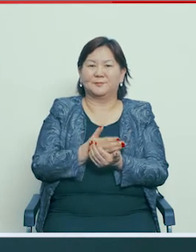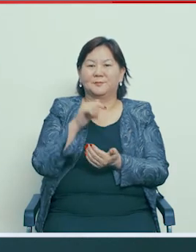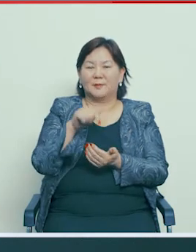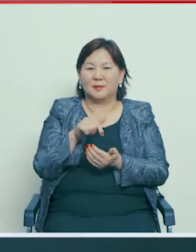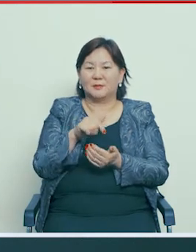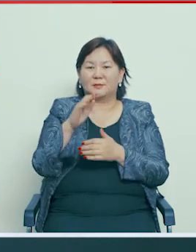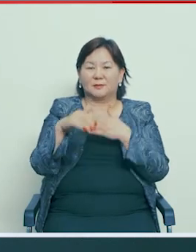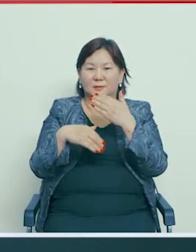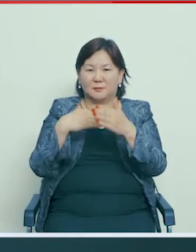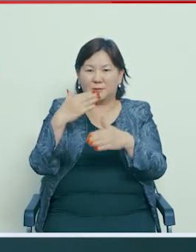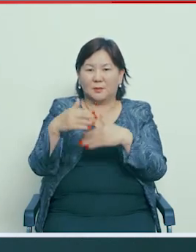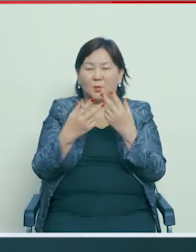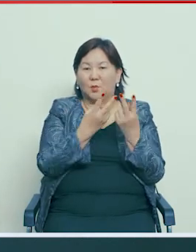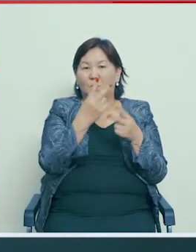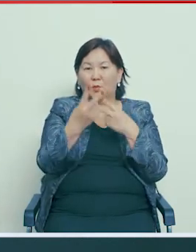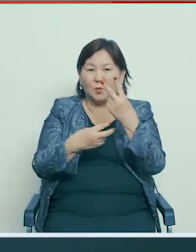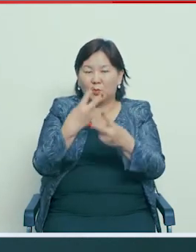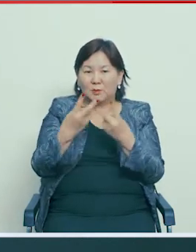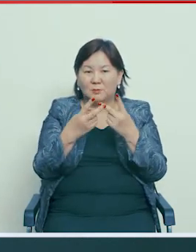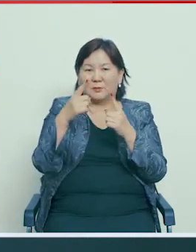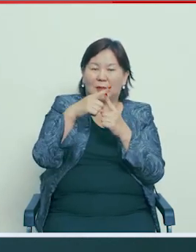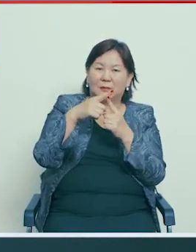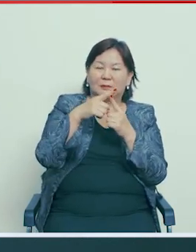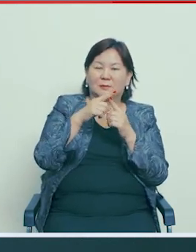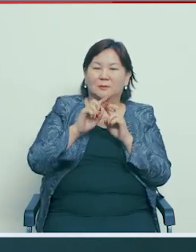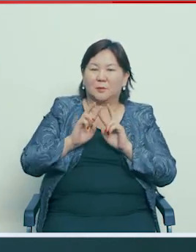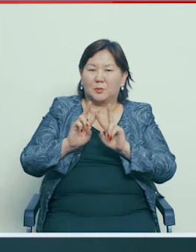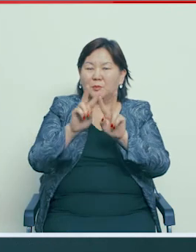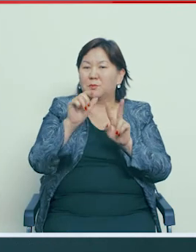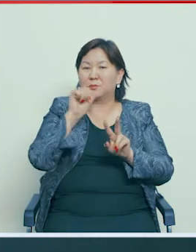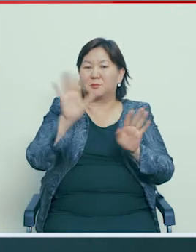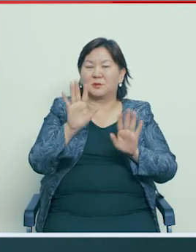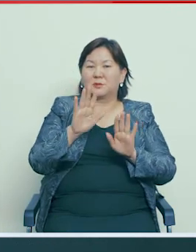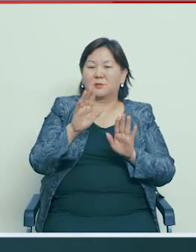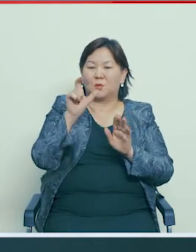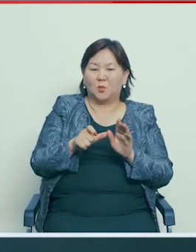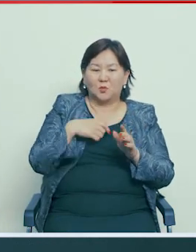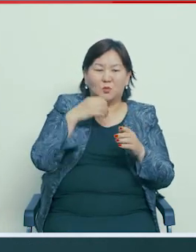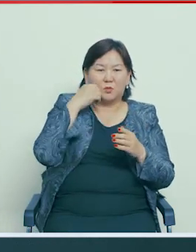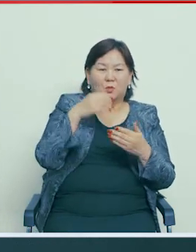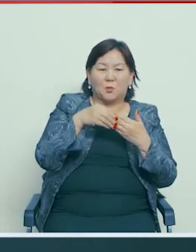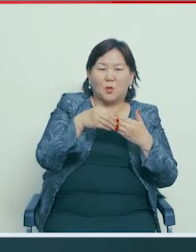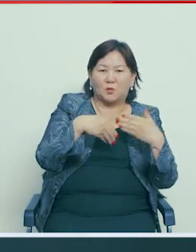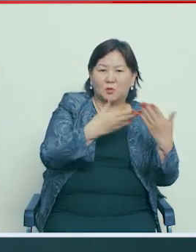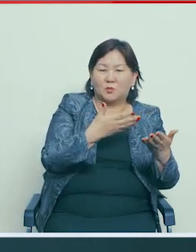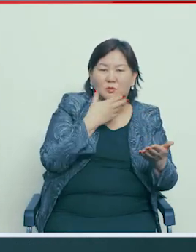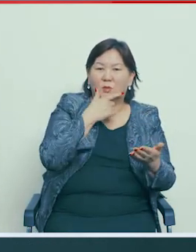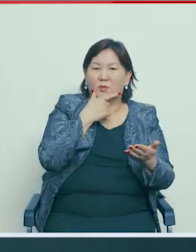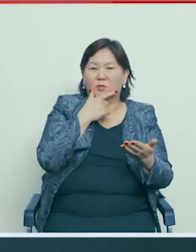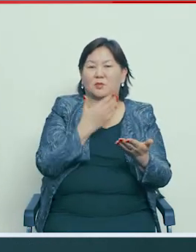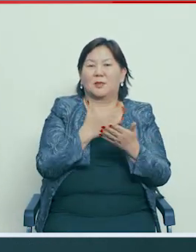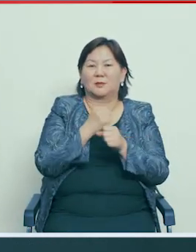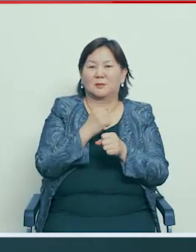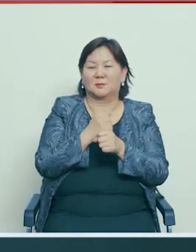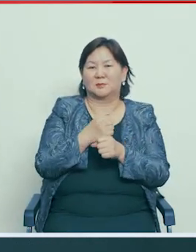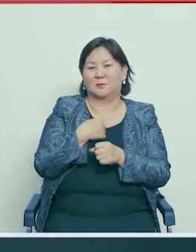Ингэж одоо ийм үйл ажиллагаа нь одоо тасалтан тэгээ тогтмол биш ингээд хүндээ хүрдгүү бодит болдгоо ийм ажлыг бол бид нар